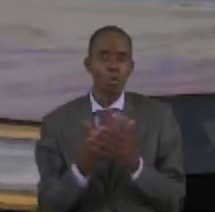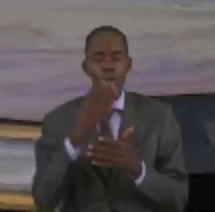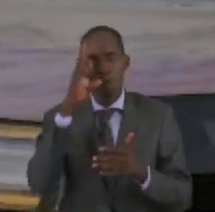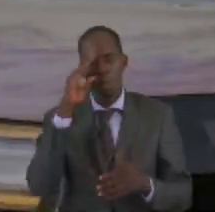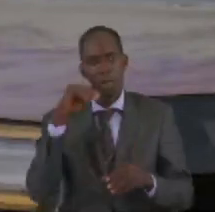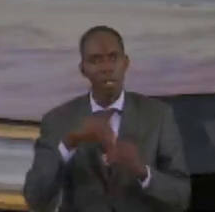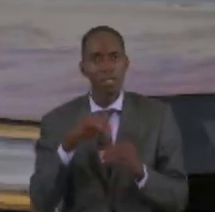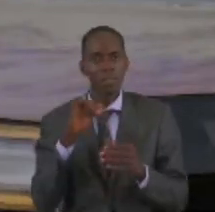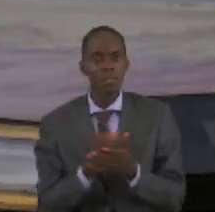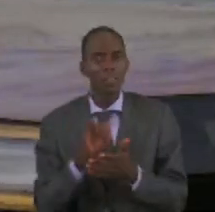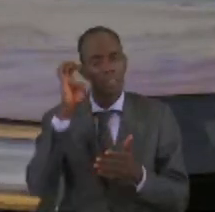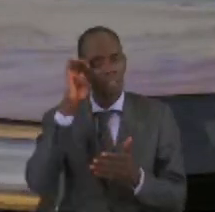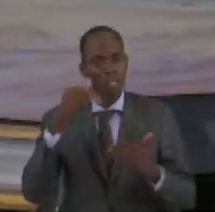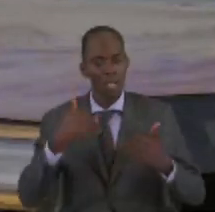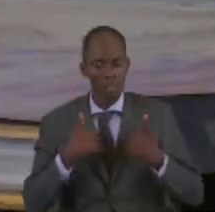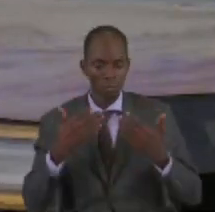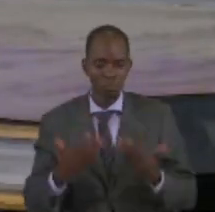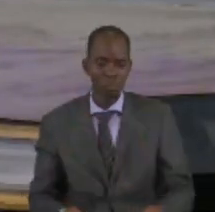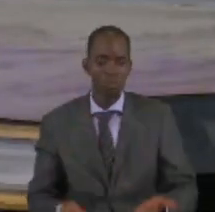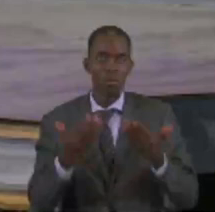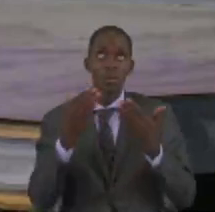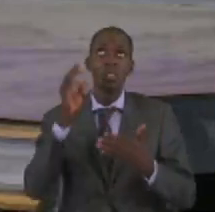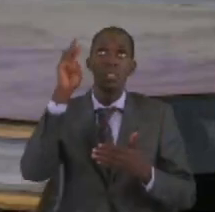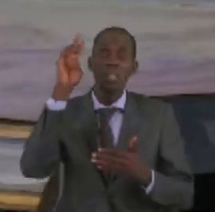preuve certaine en le